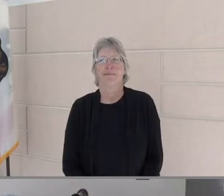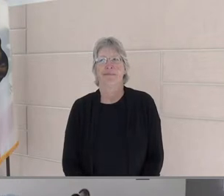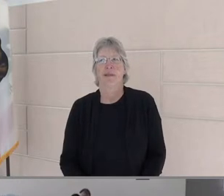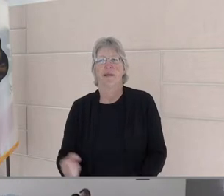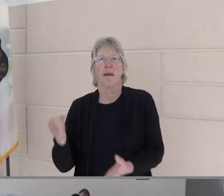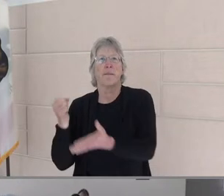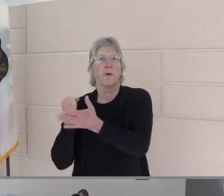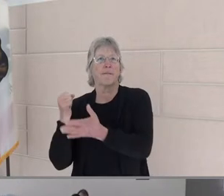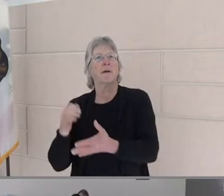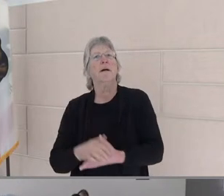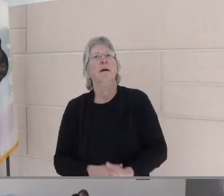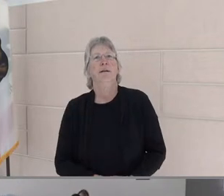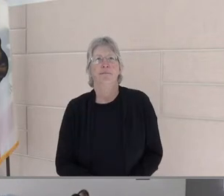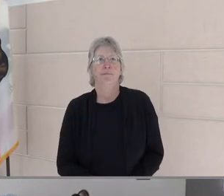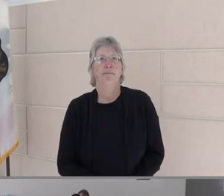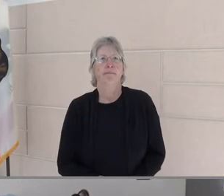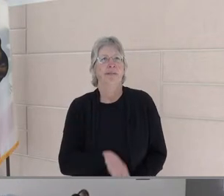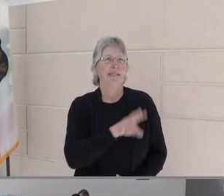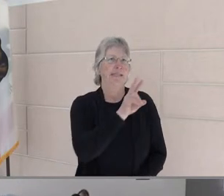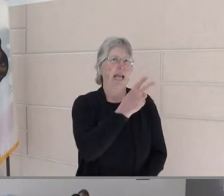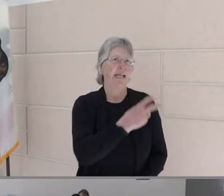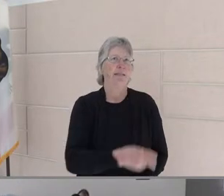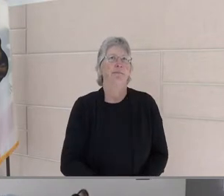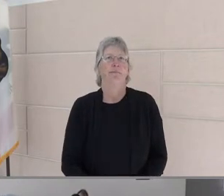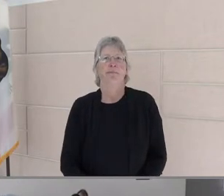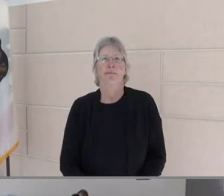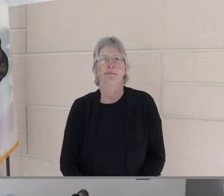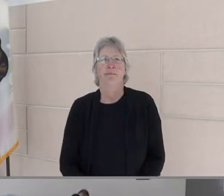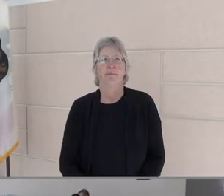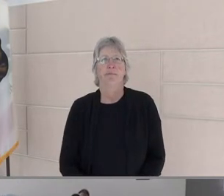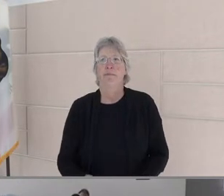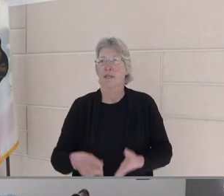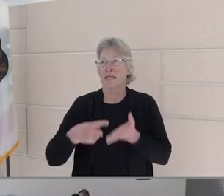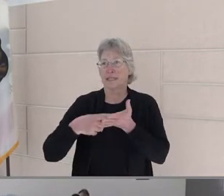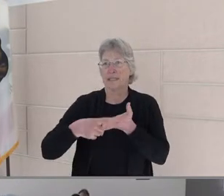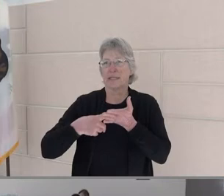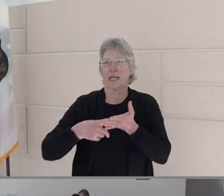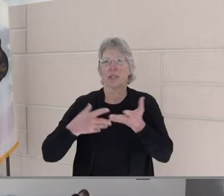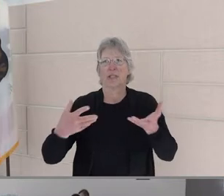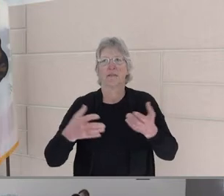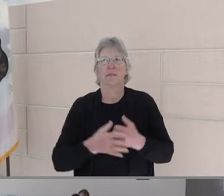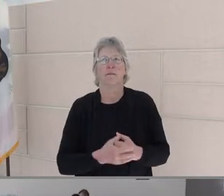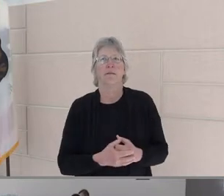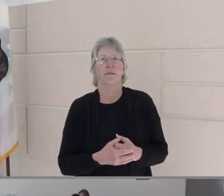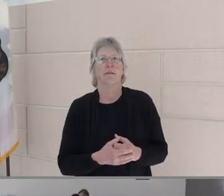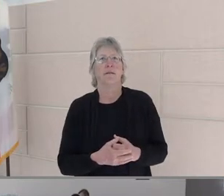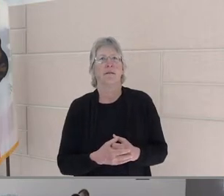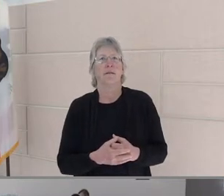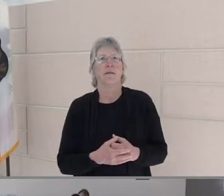มกันลองพอดมอกนู่ในทั้งไงตีดับบุญใครเมษา